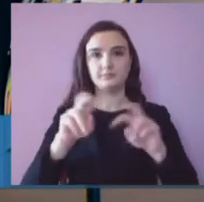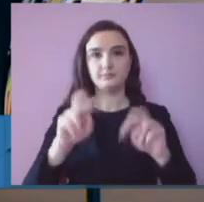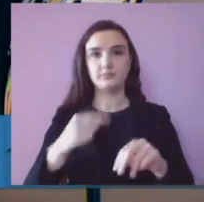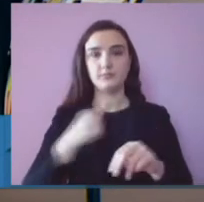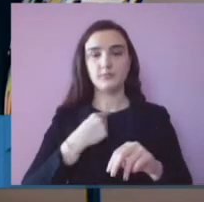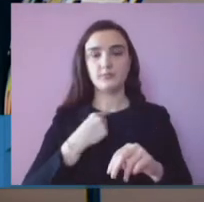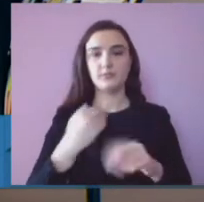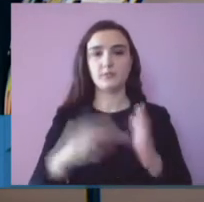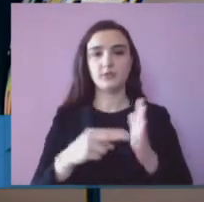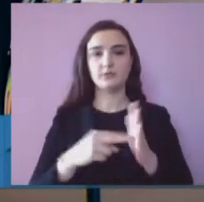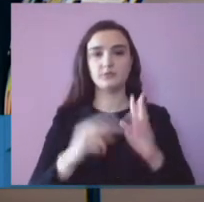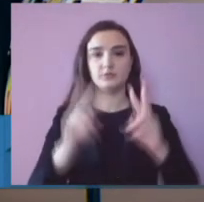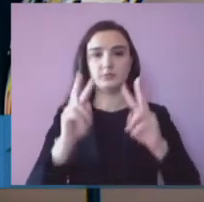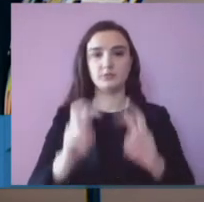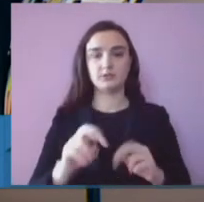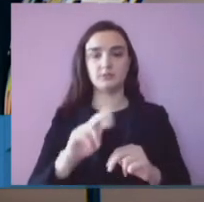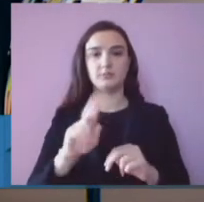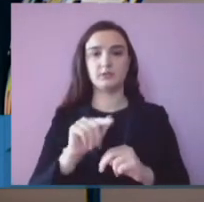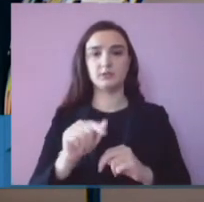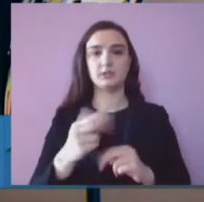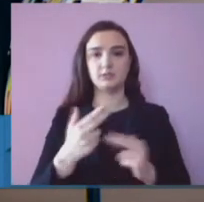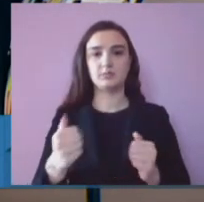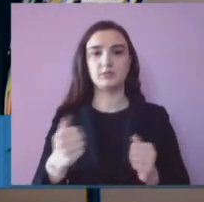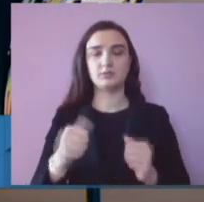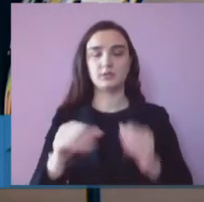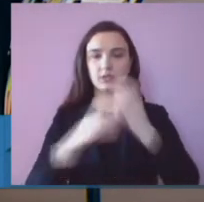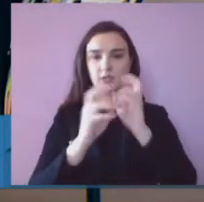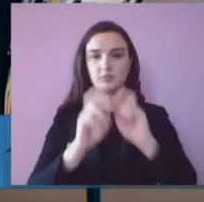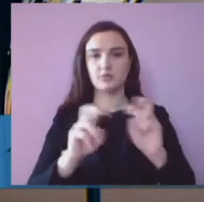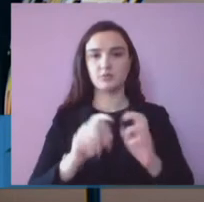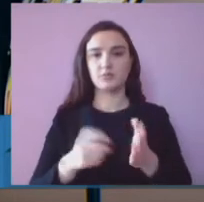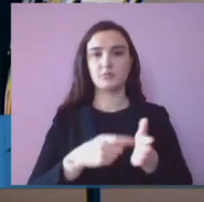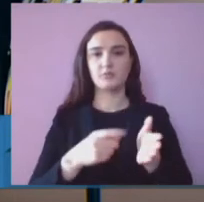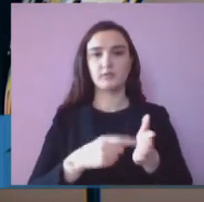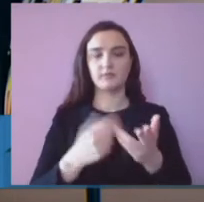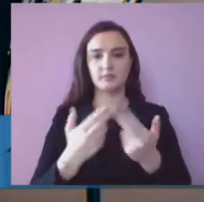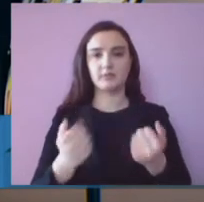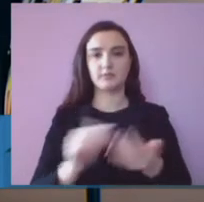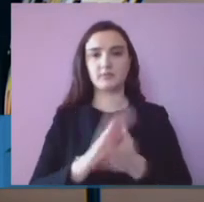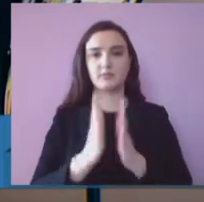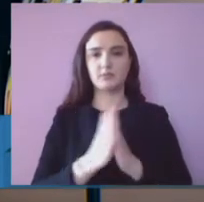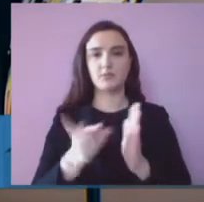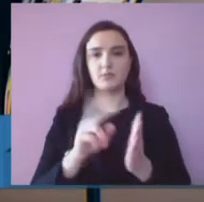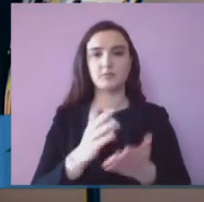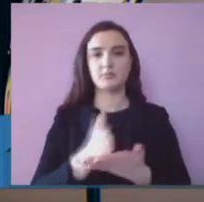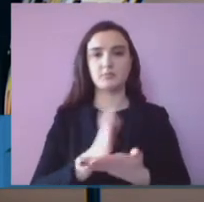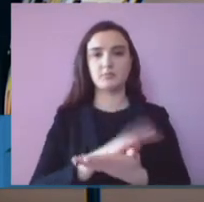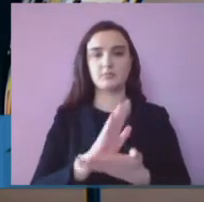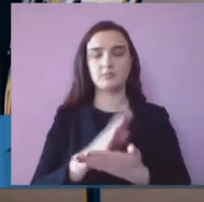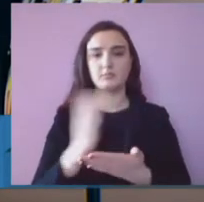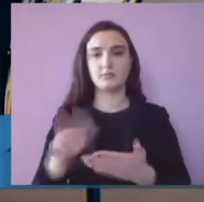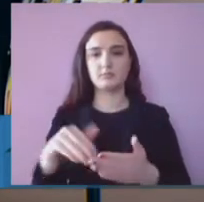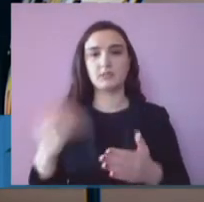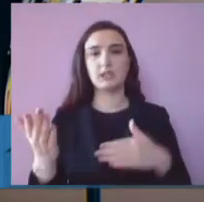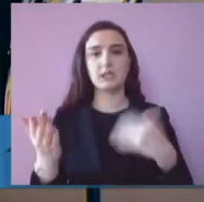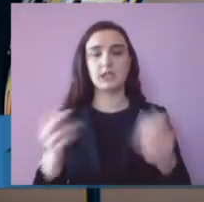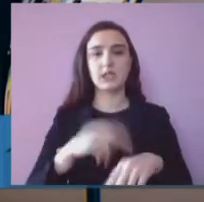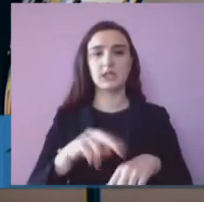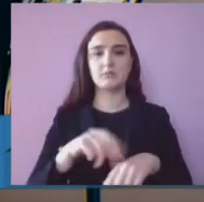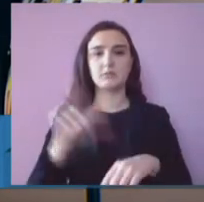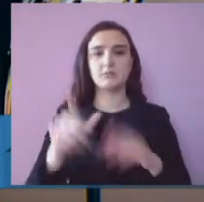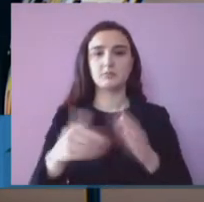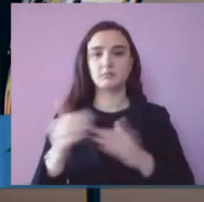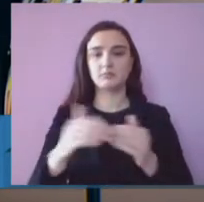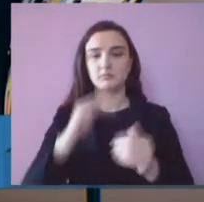შეფასება და რა თქმა უნდა ლაბორატორიული გამოკვლევებით, აი ეს ორი მხარე, კვალიფიცირებული ექიმი და კვალიფიცირებული